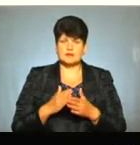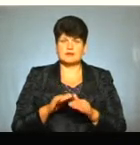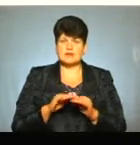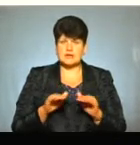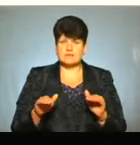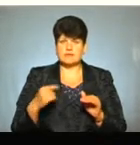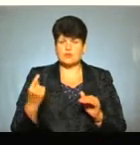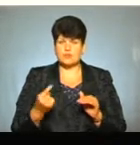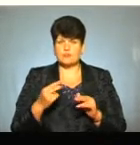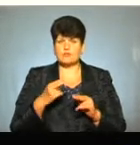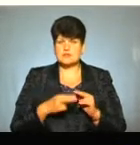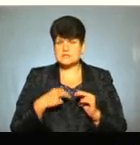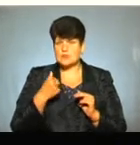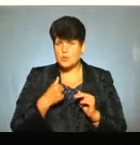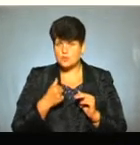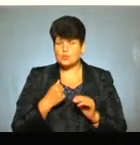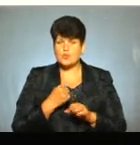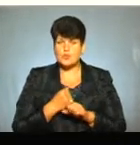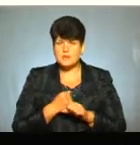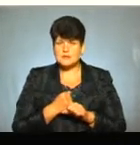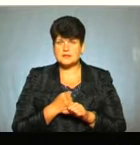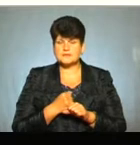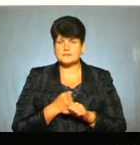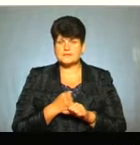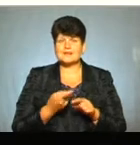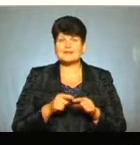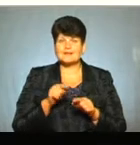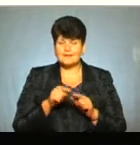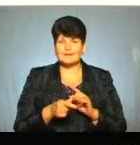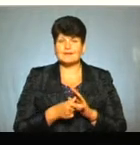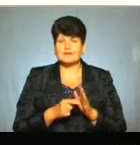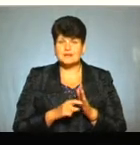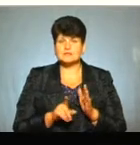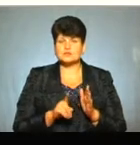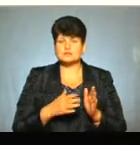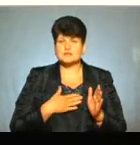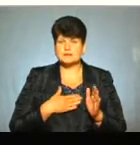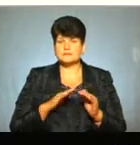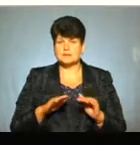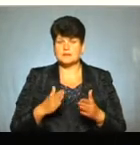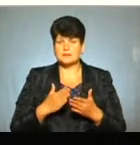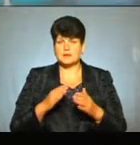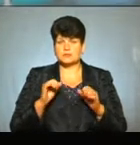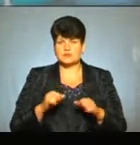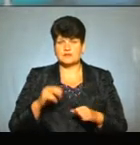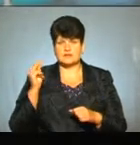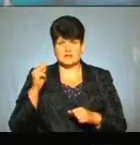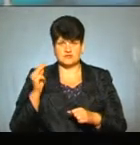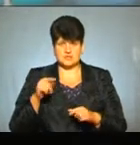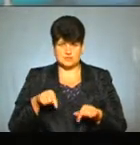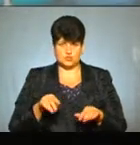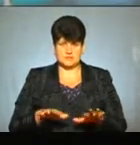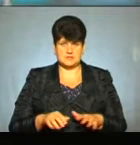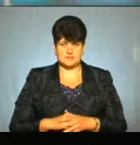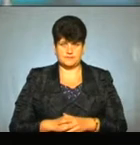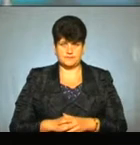рівні області в кінці року, саме робити такі класи, щоб наші учні мали можливість навчатися. Тут на